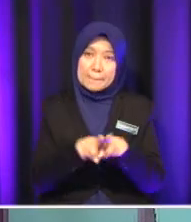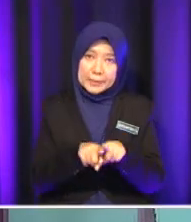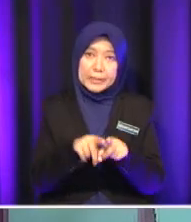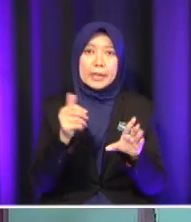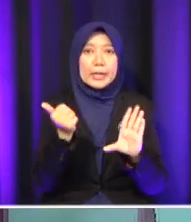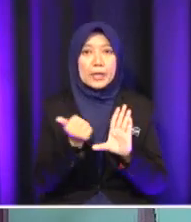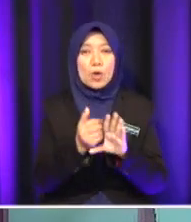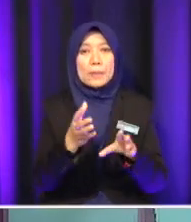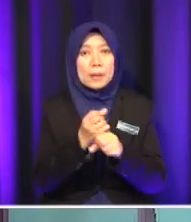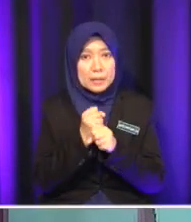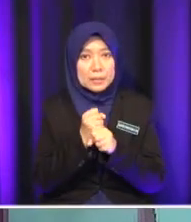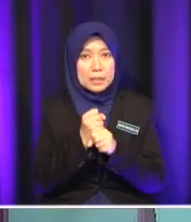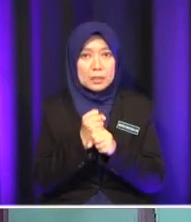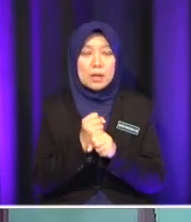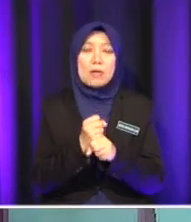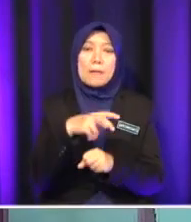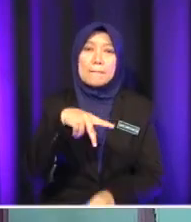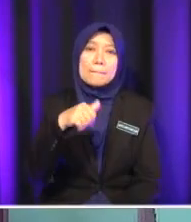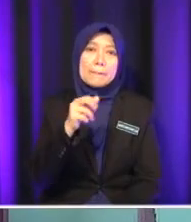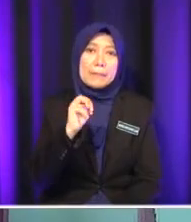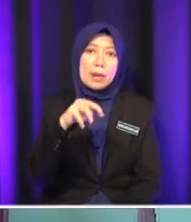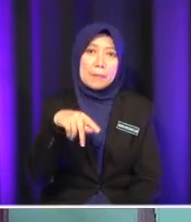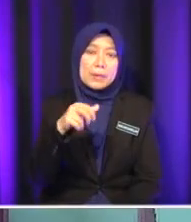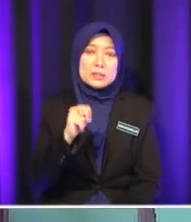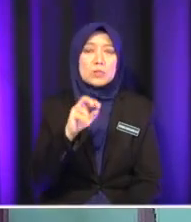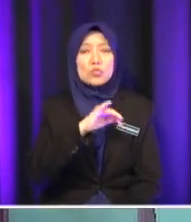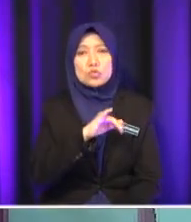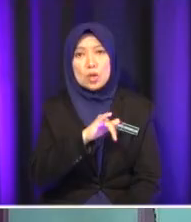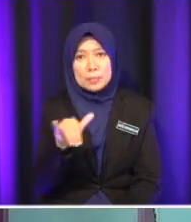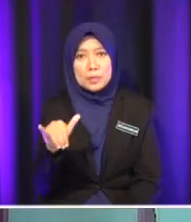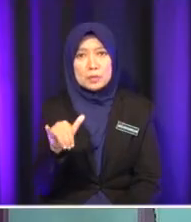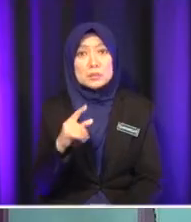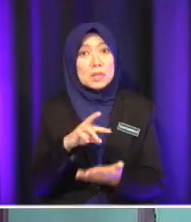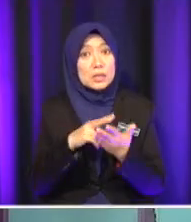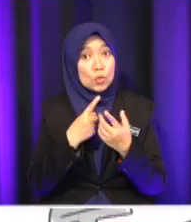tanpa saruang juga account pendapatan jadi jawabannya